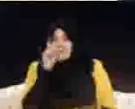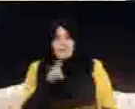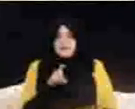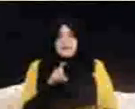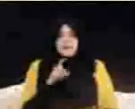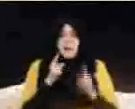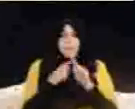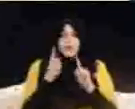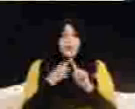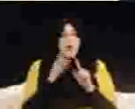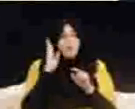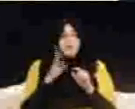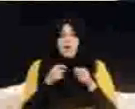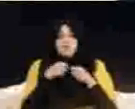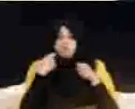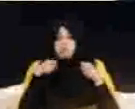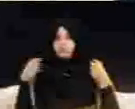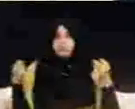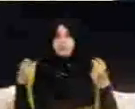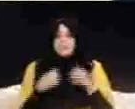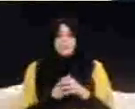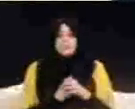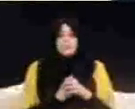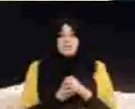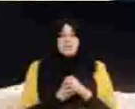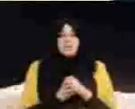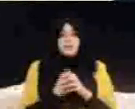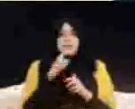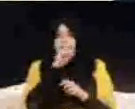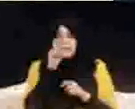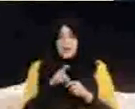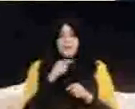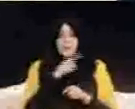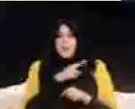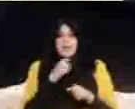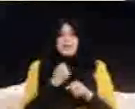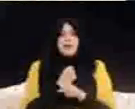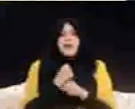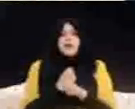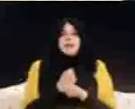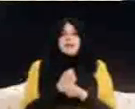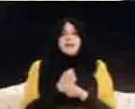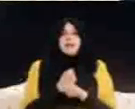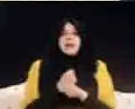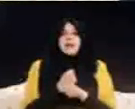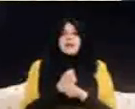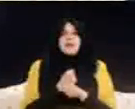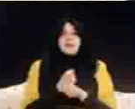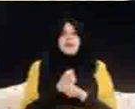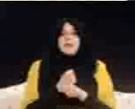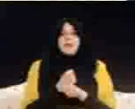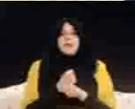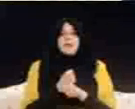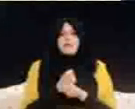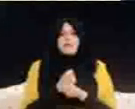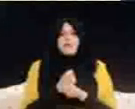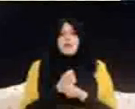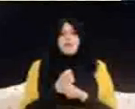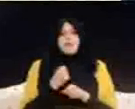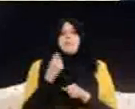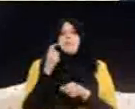لعل الإجابة عليه يعني تعطينا الصورة الواضحة تماما. يقول السائل أنا في القرض الربوي أدفع أقل مما أدفعه في